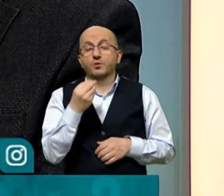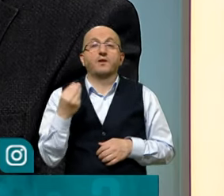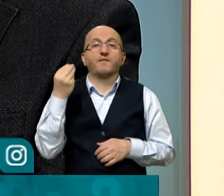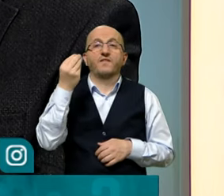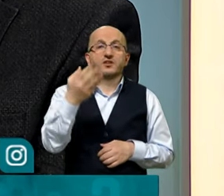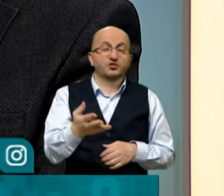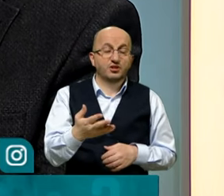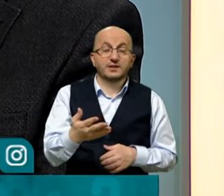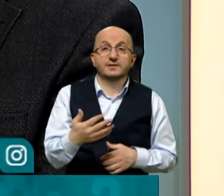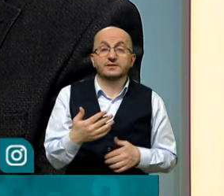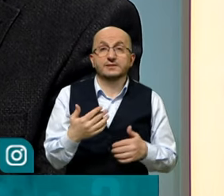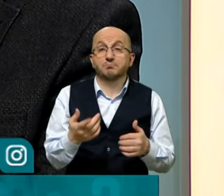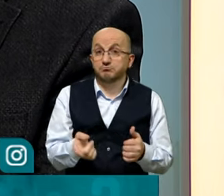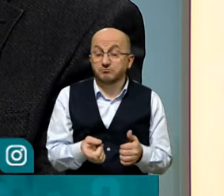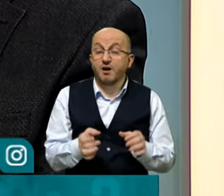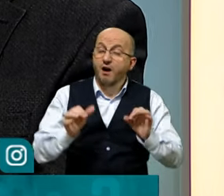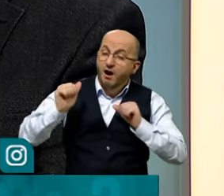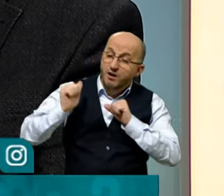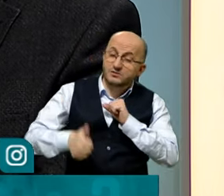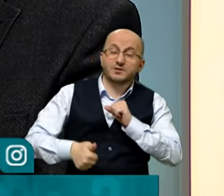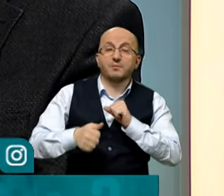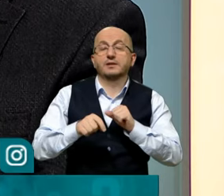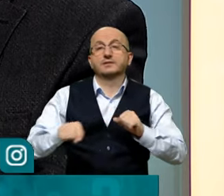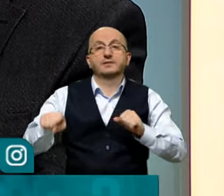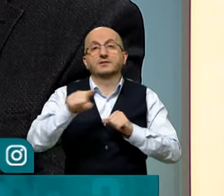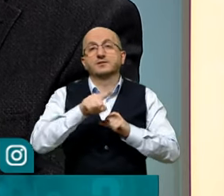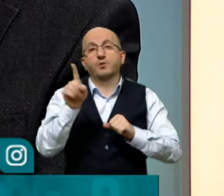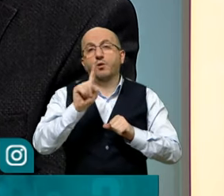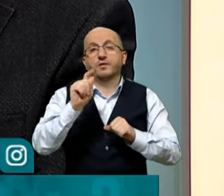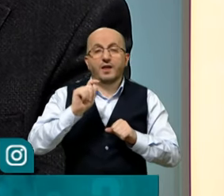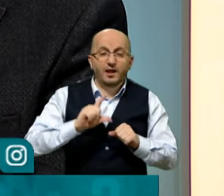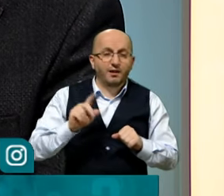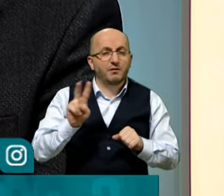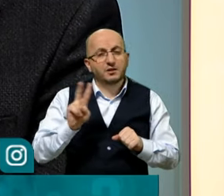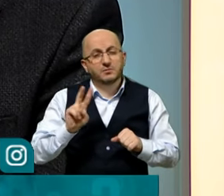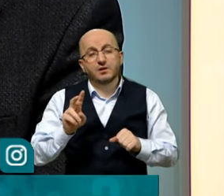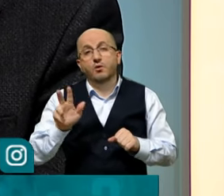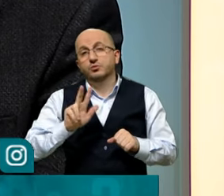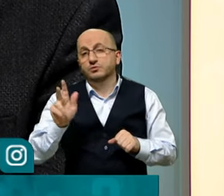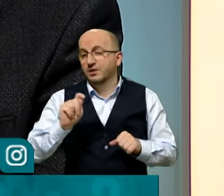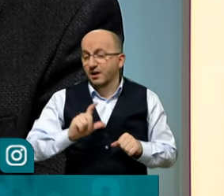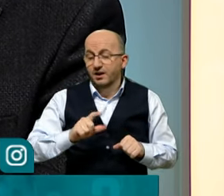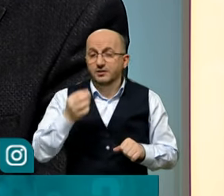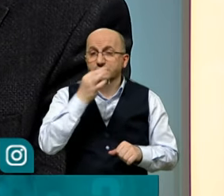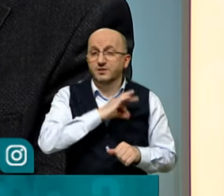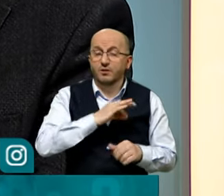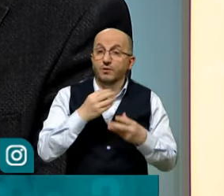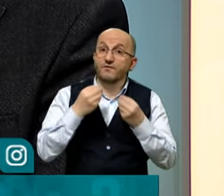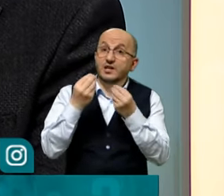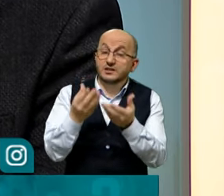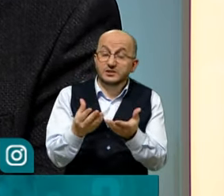vereceğiz bu mesela her zaman size 10 lira 20 lira 30 lira kar olarak vereceğiz